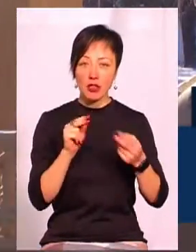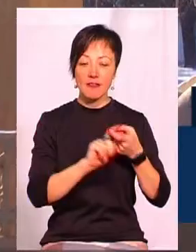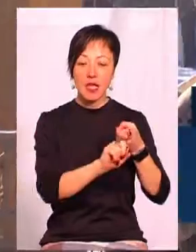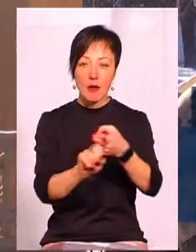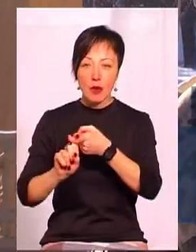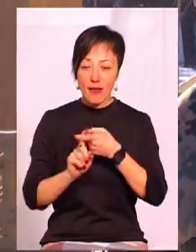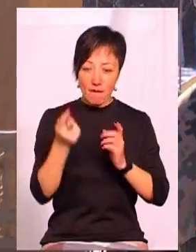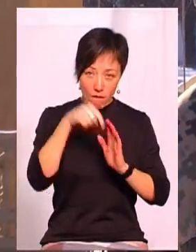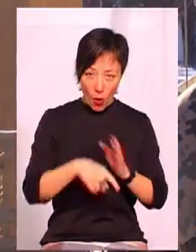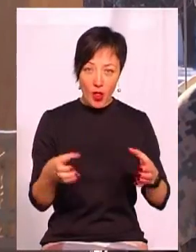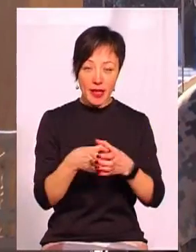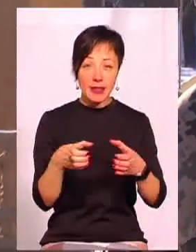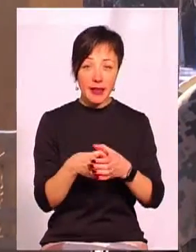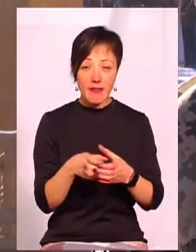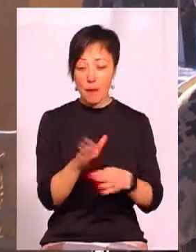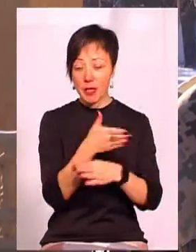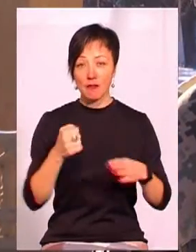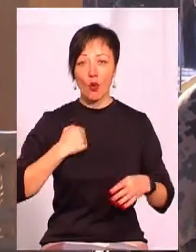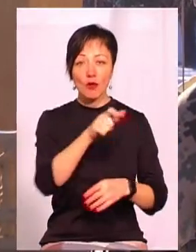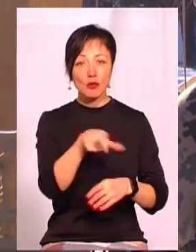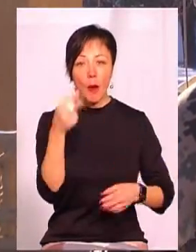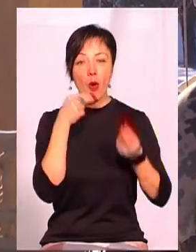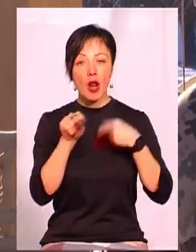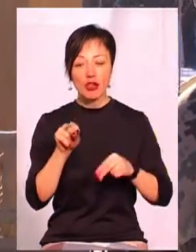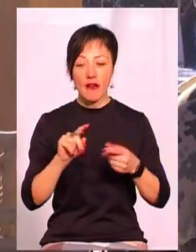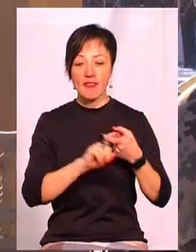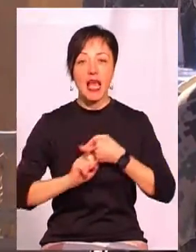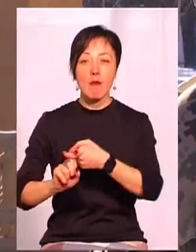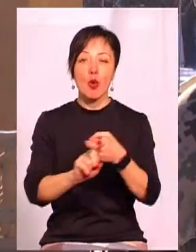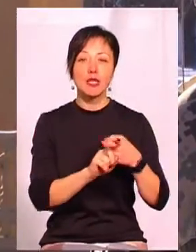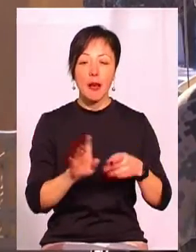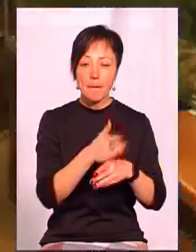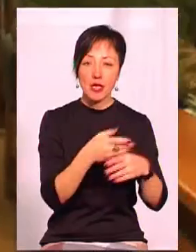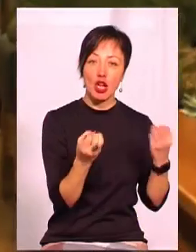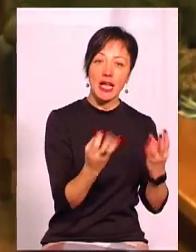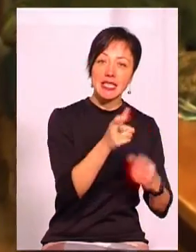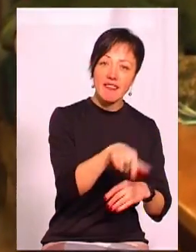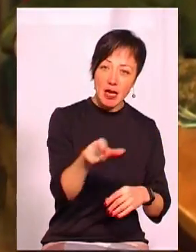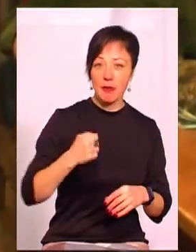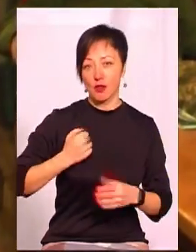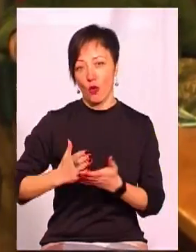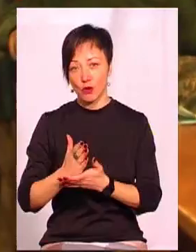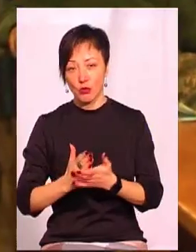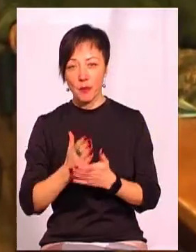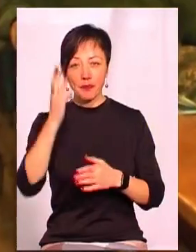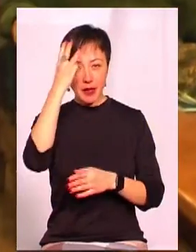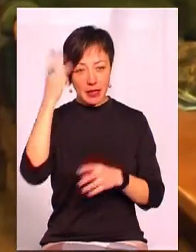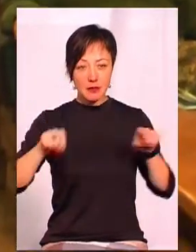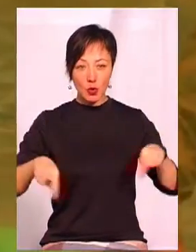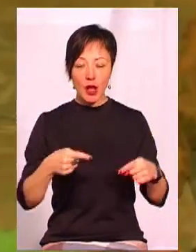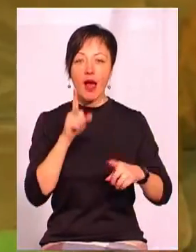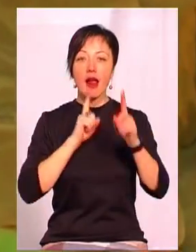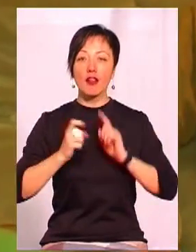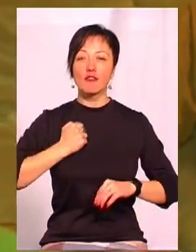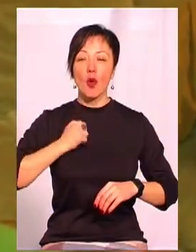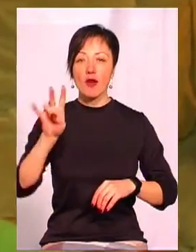колективі внутрішньому між військовослужбовцями, а також це покращує взаємодію між цивільними та військовослужбовцями. У обласному центрі створили раду військових